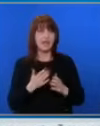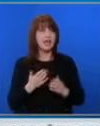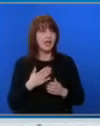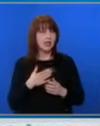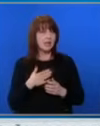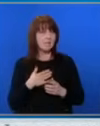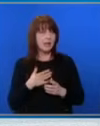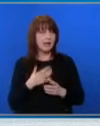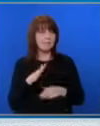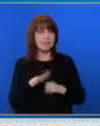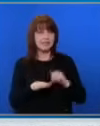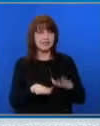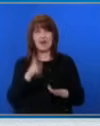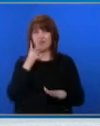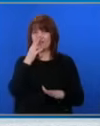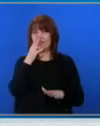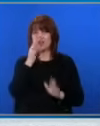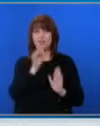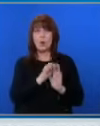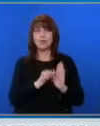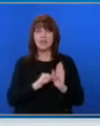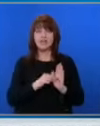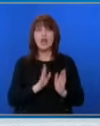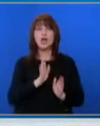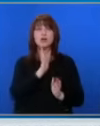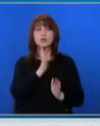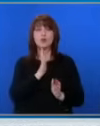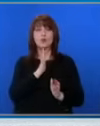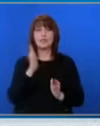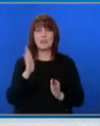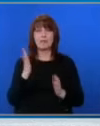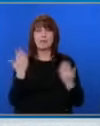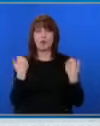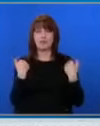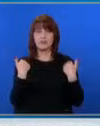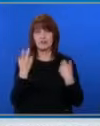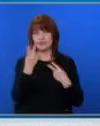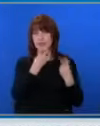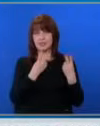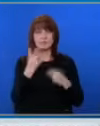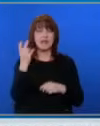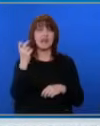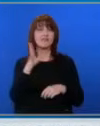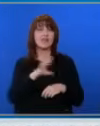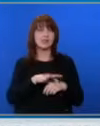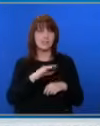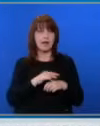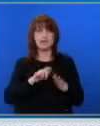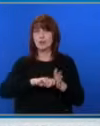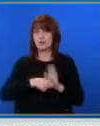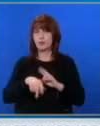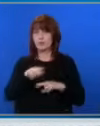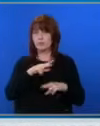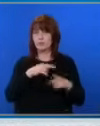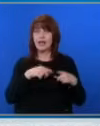Има ли извършено престъпление с фалшиви оценки в Югозападния университет? Това ще стане ясно на 20 март, когато ще приключи